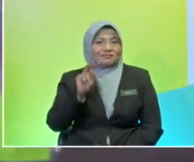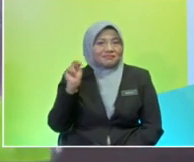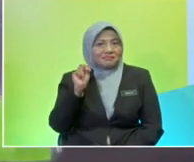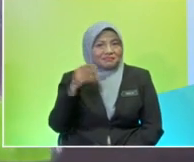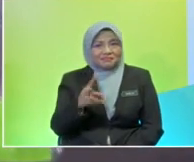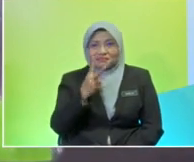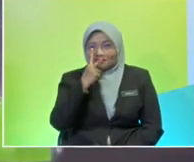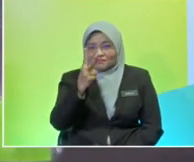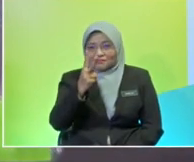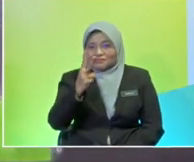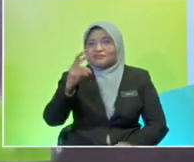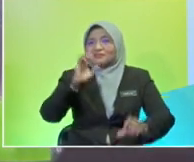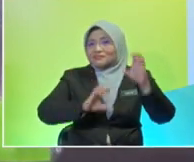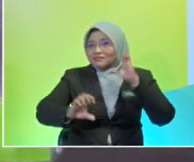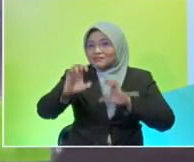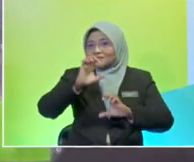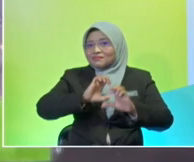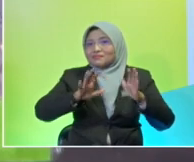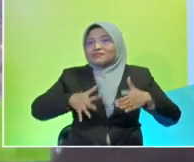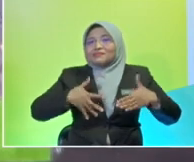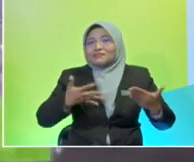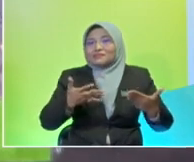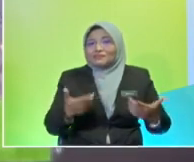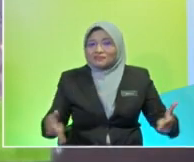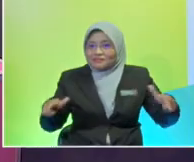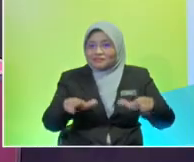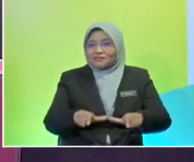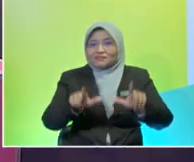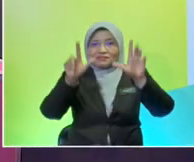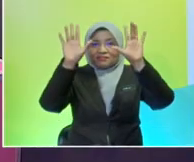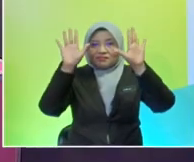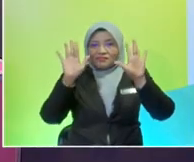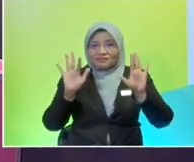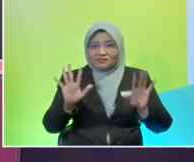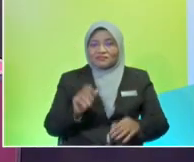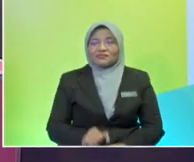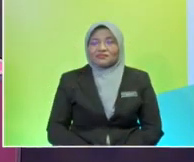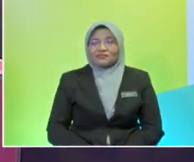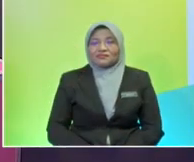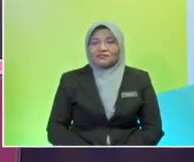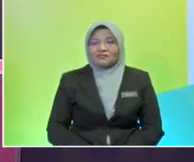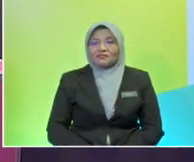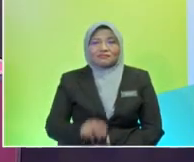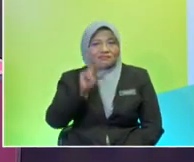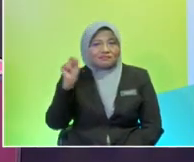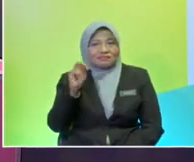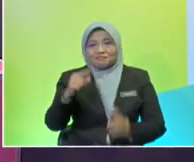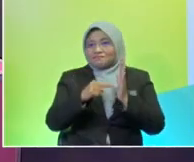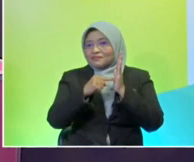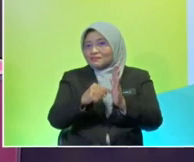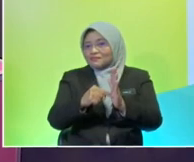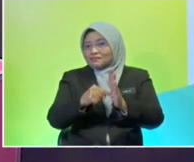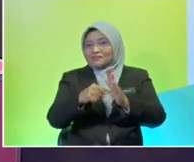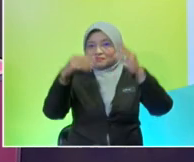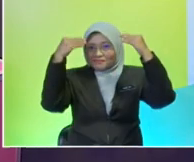eksperimen kejadian hujan boleh tak bisa lakukan atau petunjuk kawan-kawan di rumah